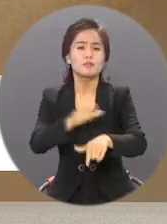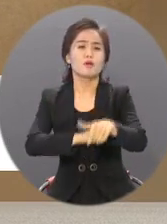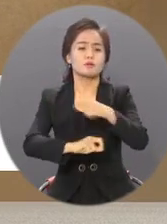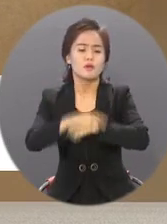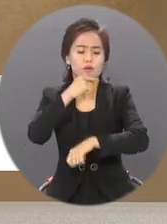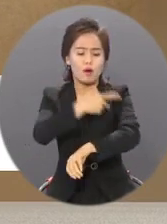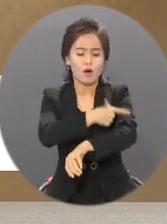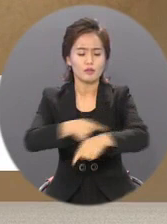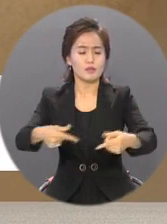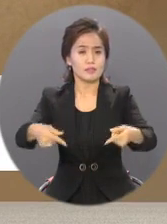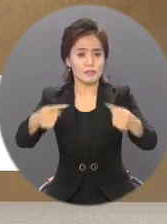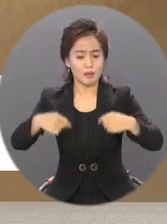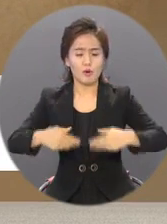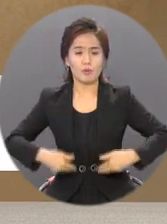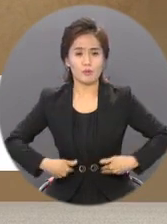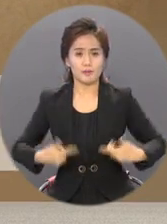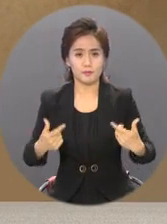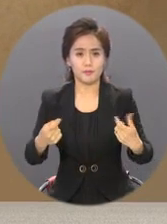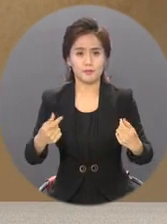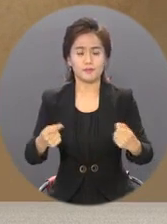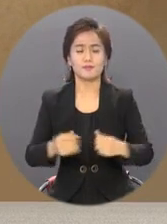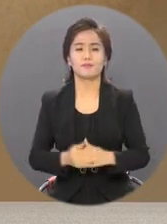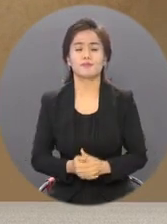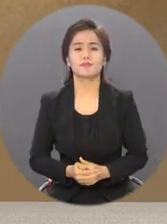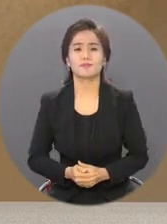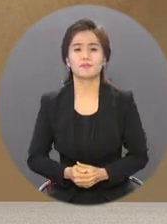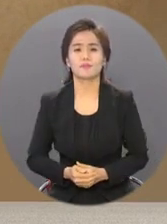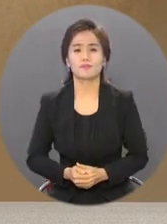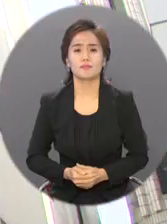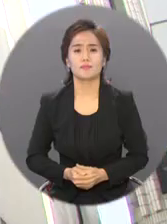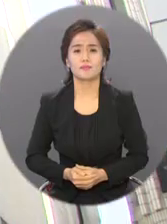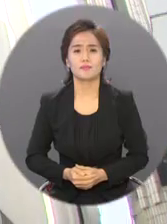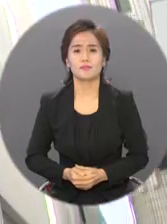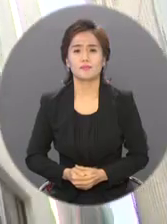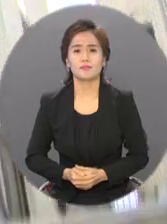헌혈 참여 가 필요해 보입니다 양정은 기자입니다